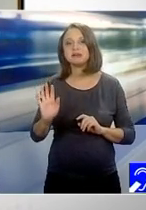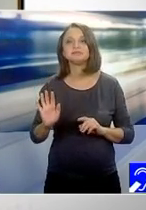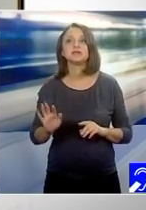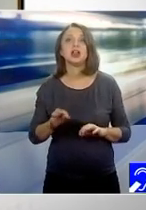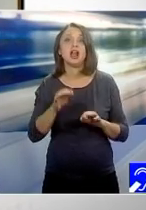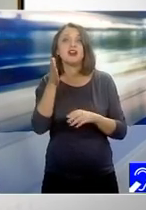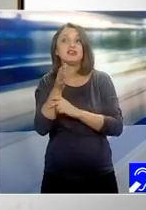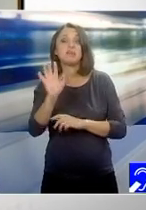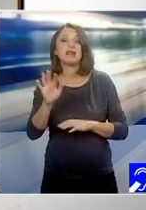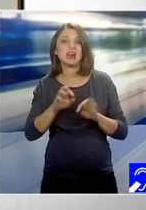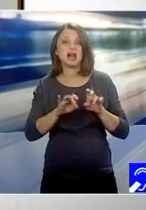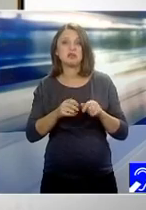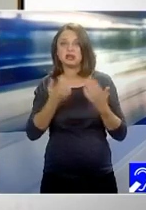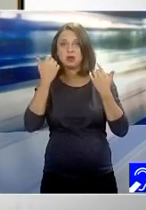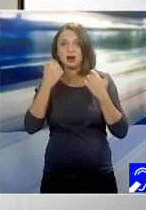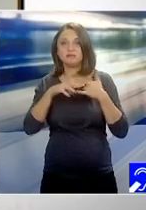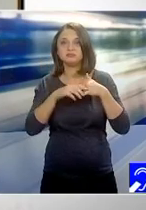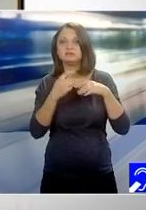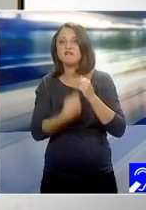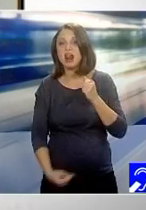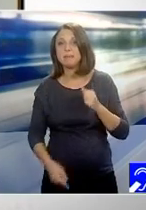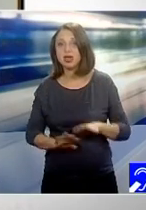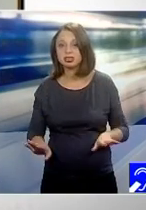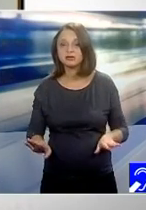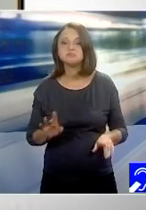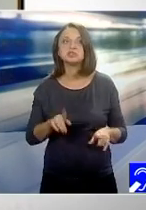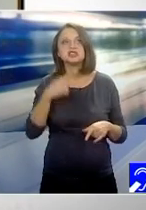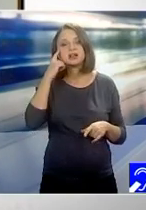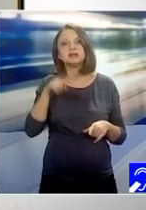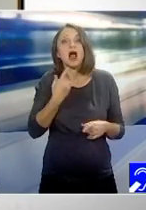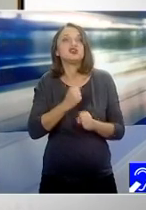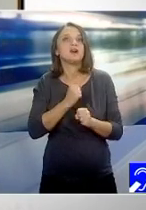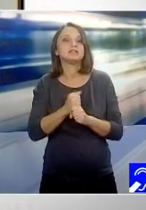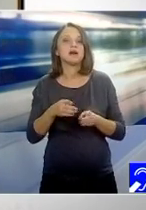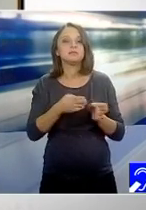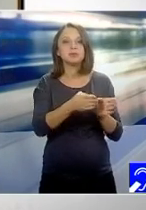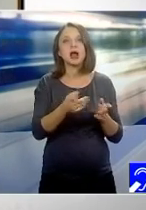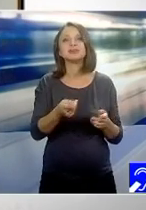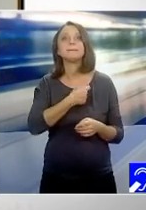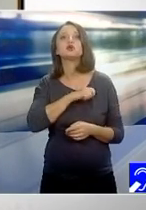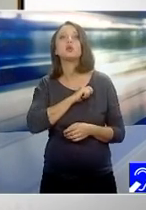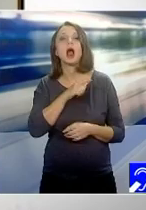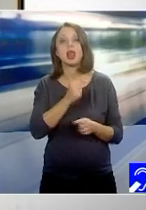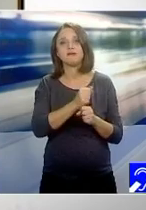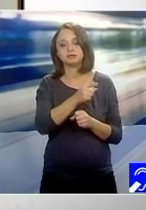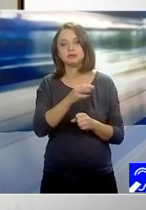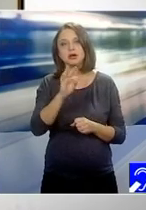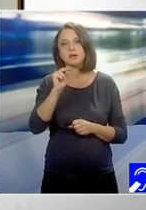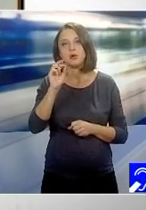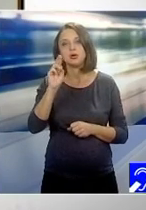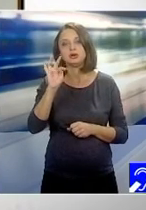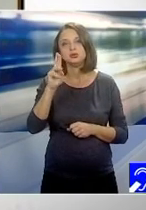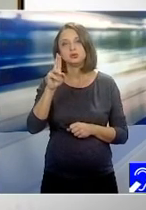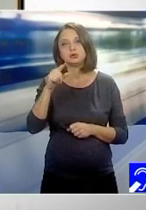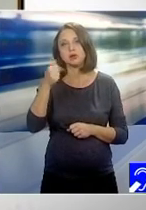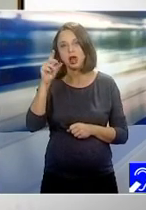faliment firma respectivă și s-a reprofilat pe o nișă. În Lisabona, deși există o industrie puternică a